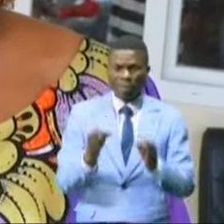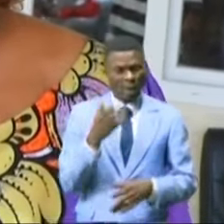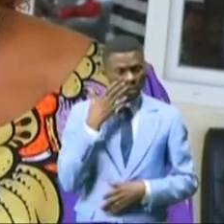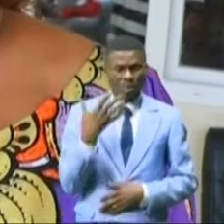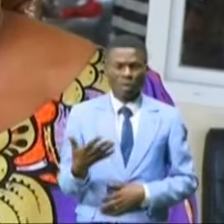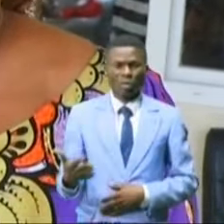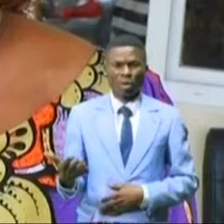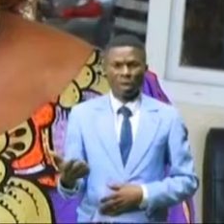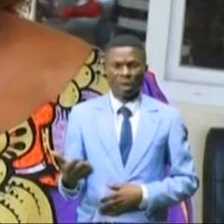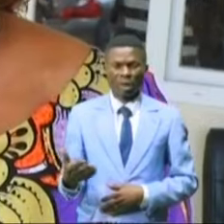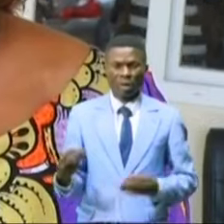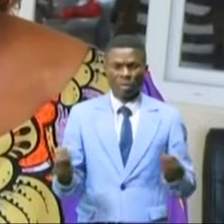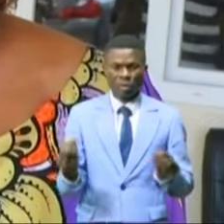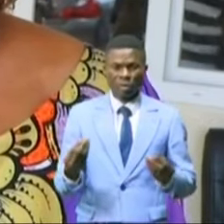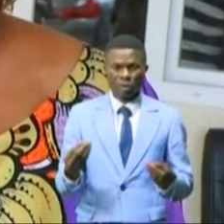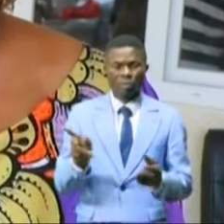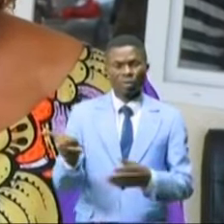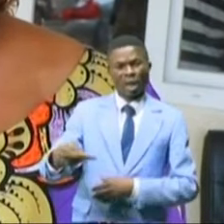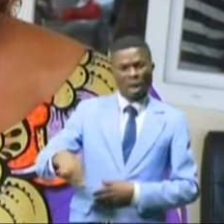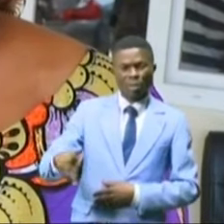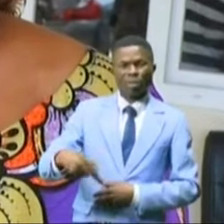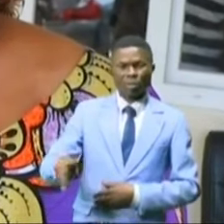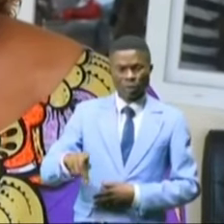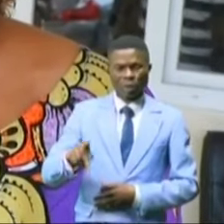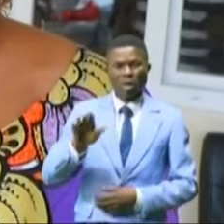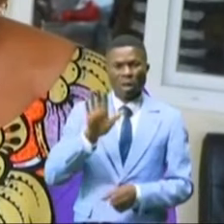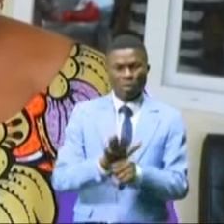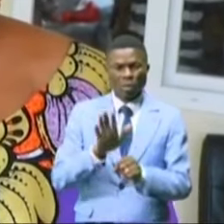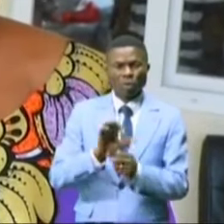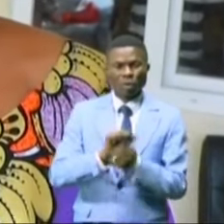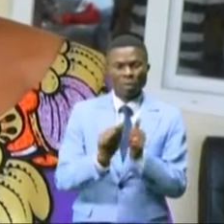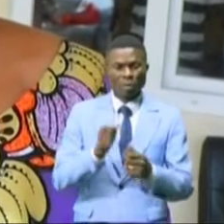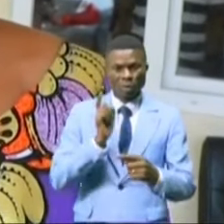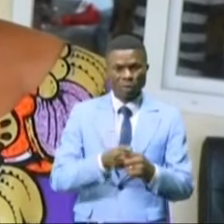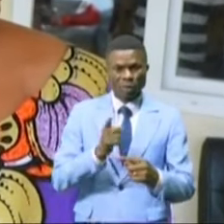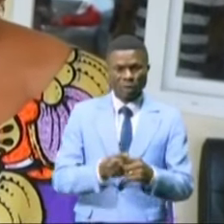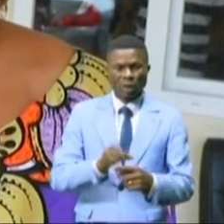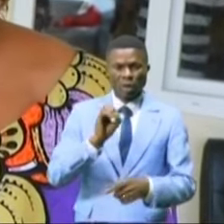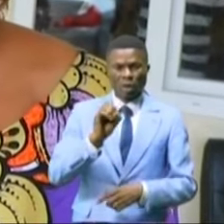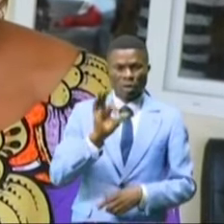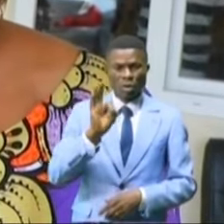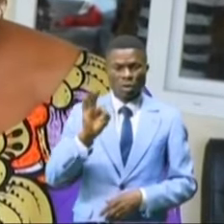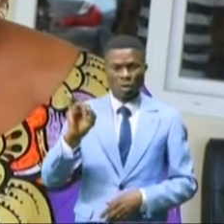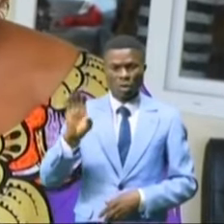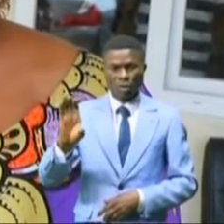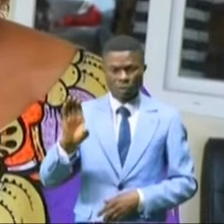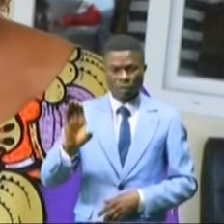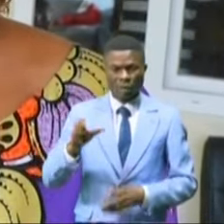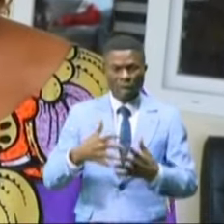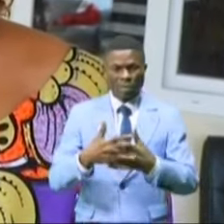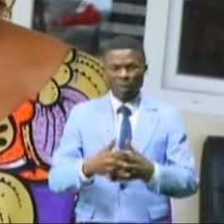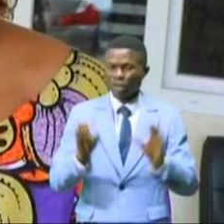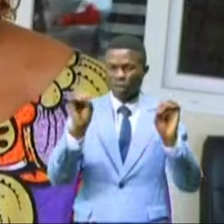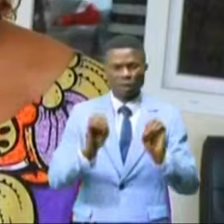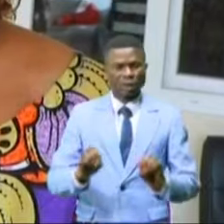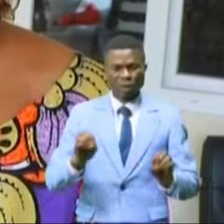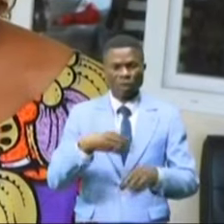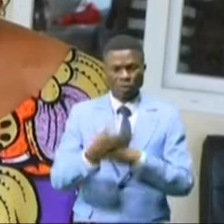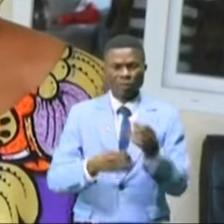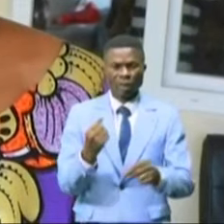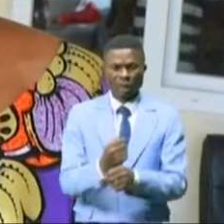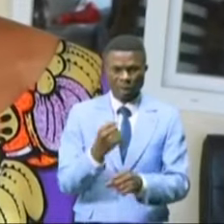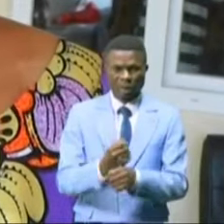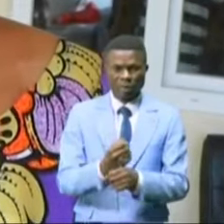Malheureusement, la province a beaucoup de difficultés et l'office de route n'a pas d'engin. C'est ce qui fait